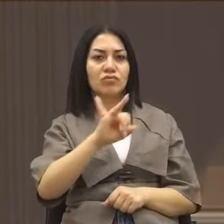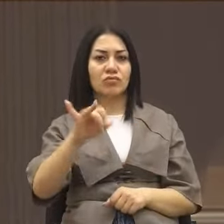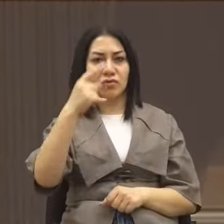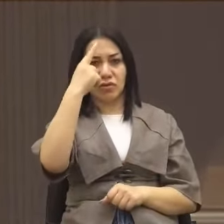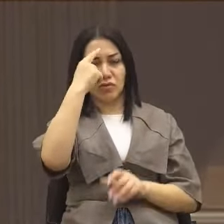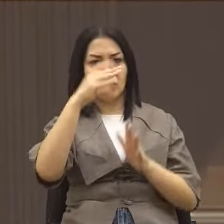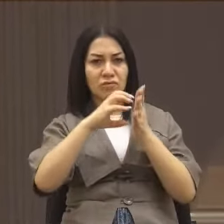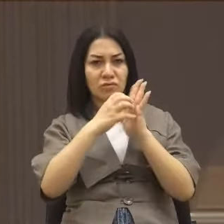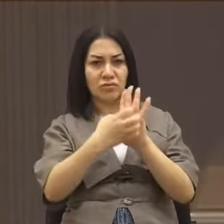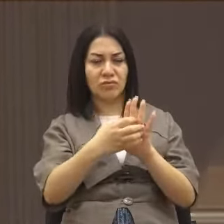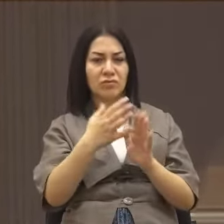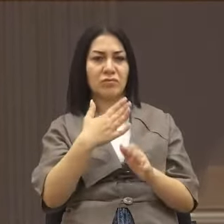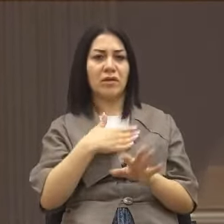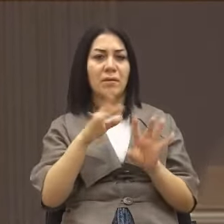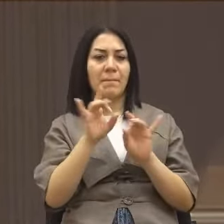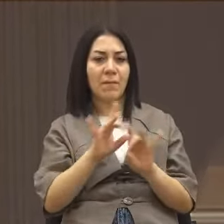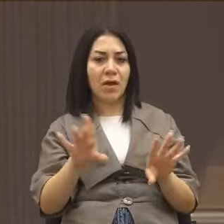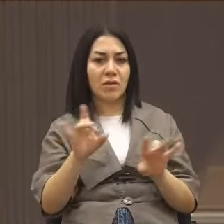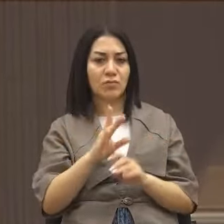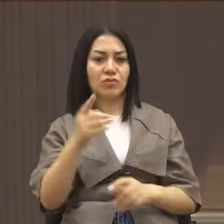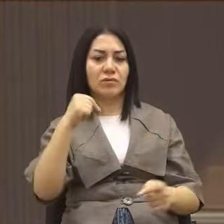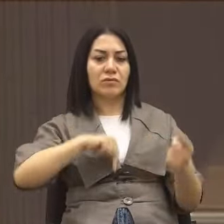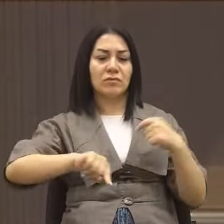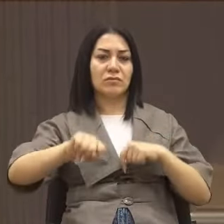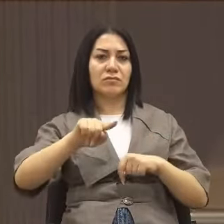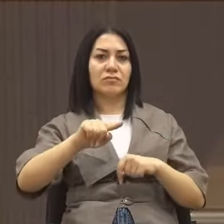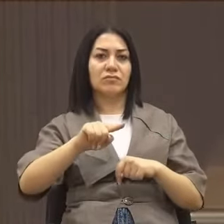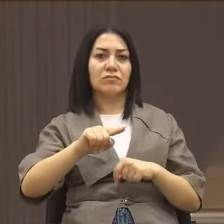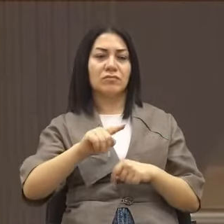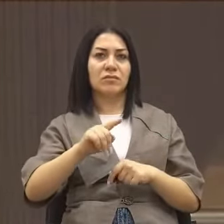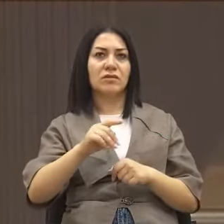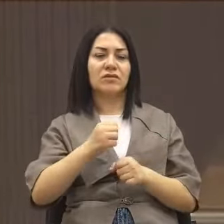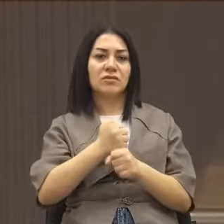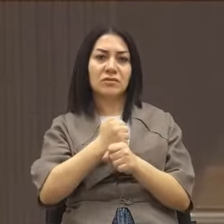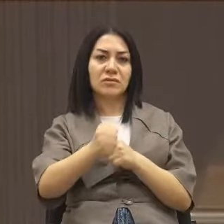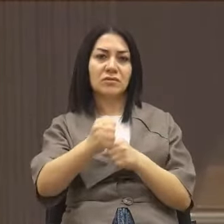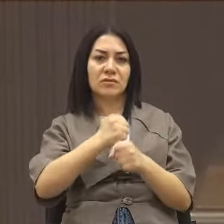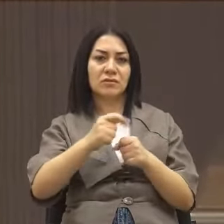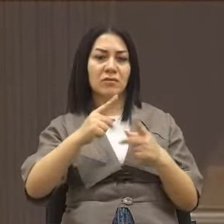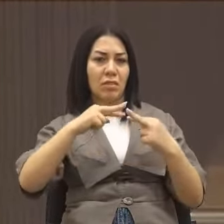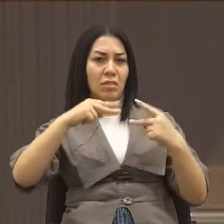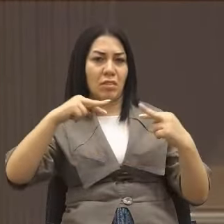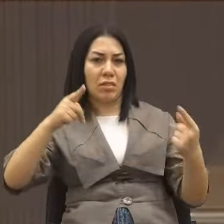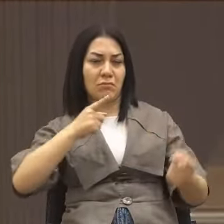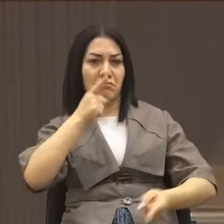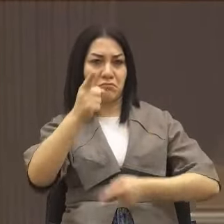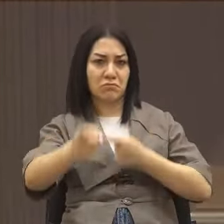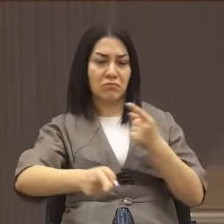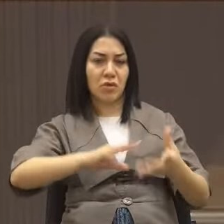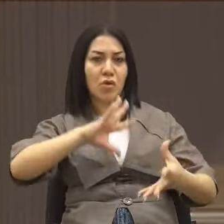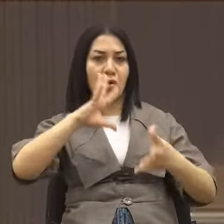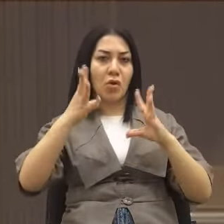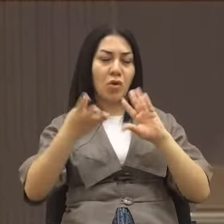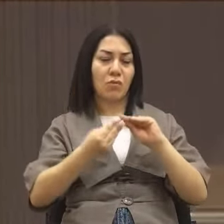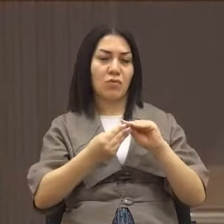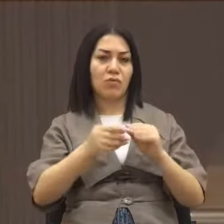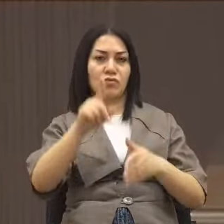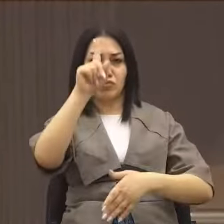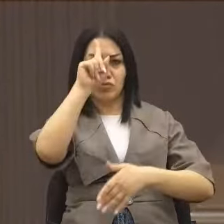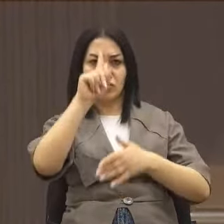խորհրդանիշներին, մեր պատմության եւ մեր արժեհամակարգի բռնի նենգափոխմանը, ամբողջական եւ կասկած